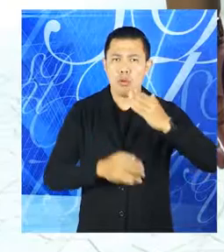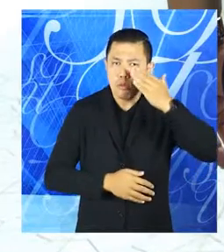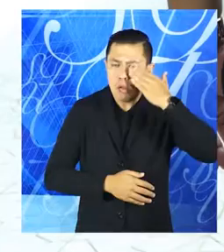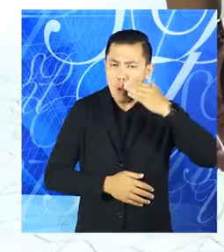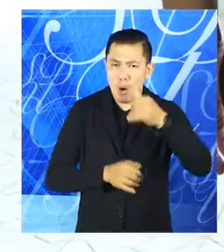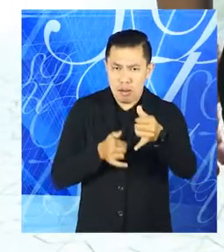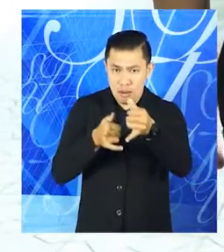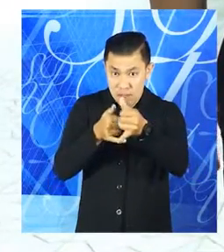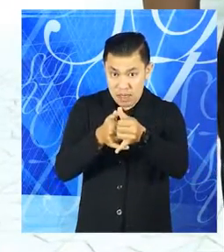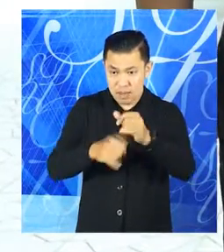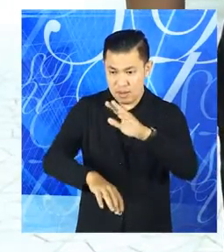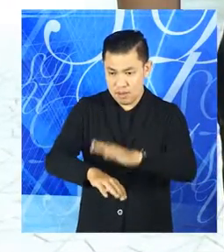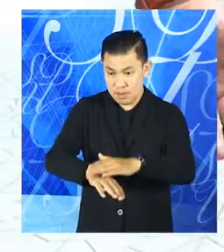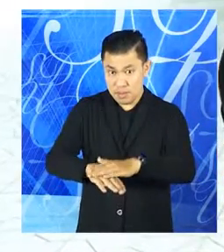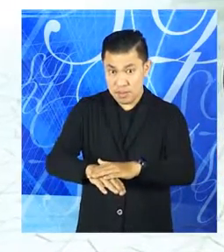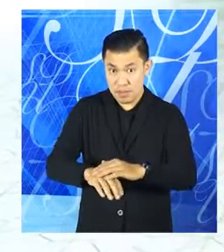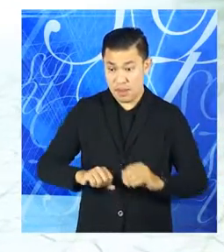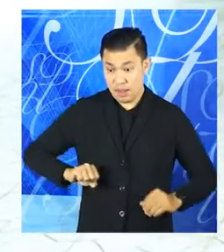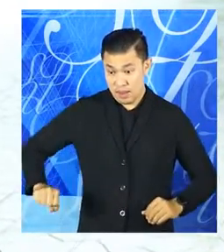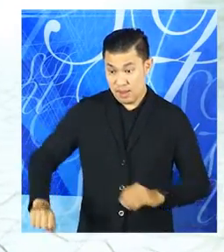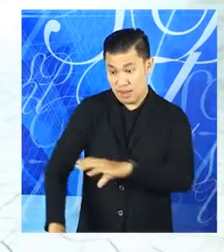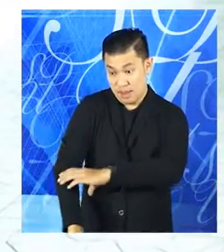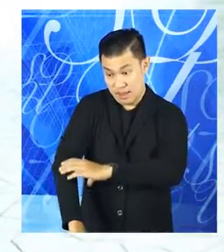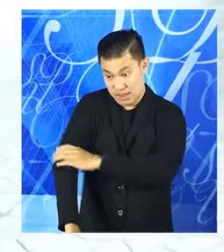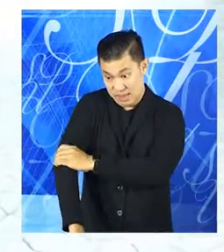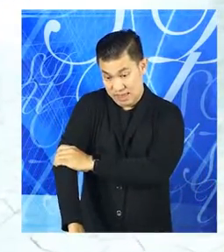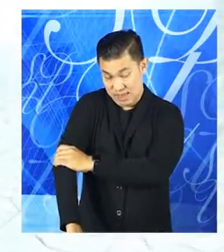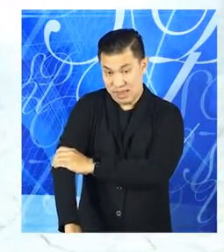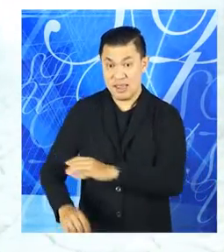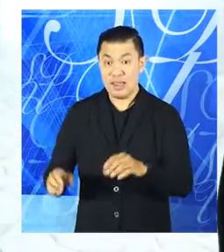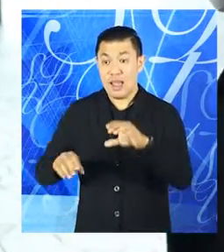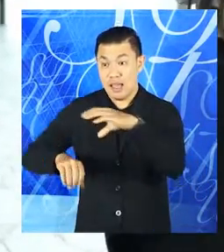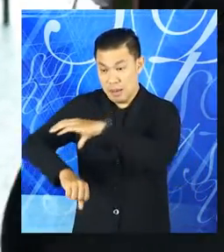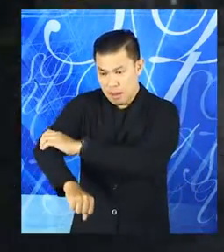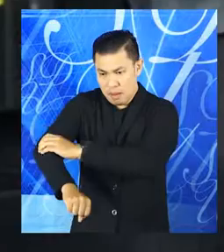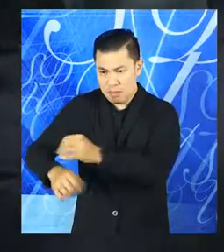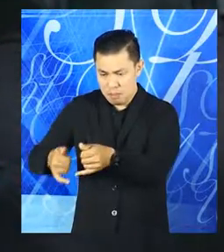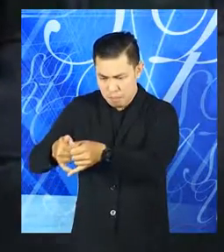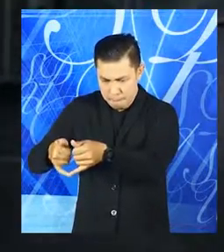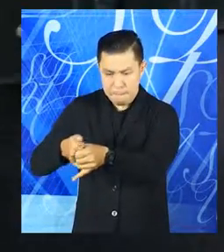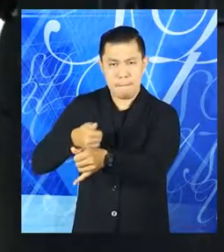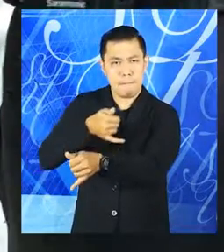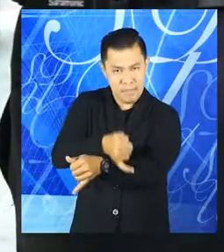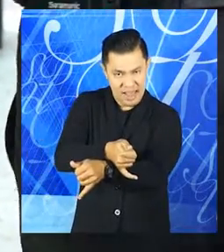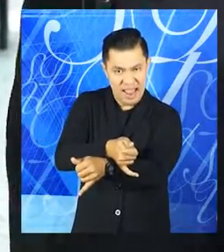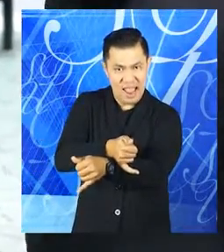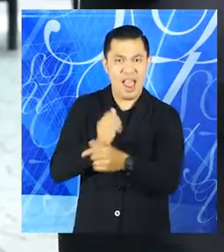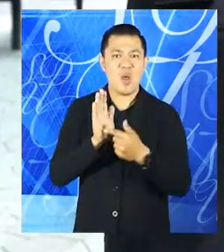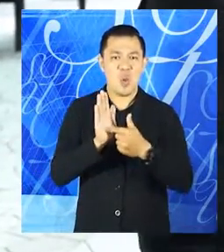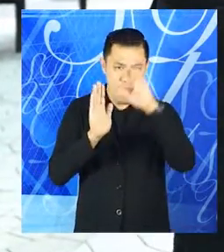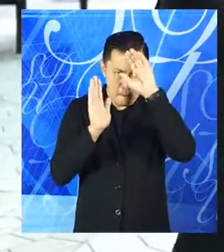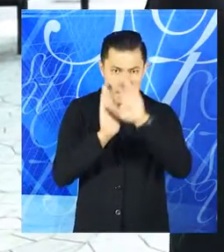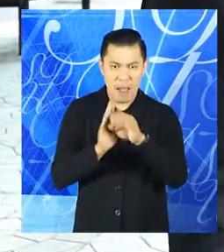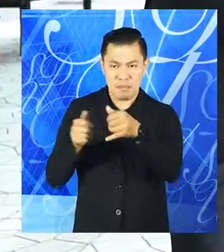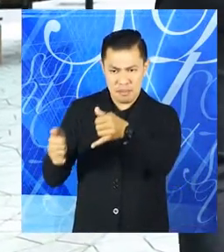อดจะใช้ฝ่ามือข้างที่สัมผัสกับคนนำทางนั้นเลาะไปด้านหลังและเปลี่ยนจากซ้ายไปขว